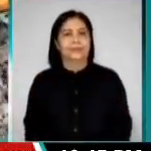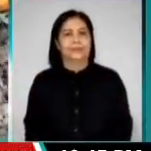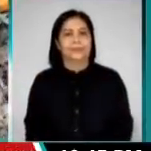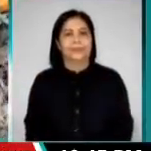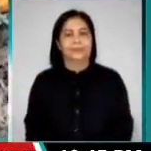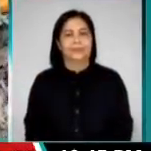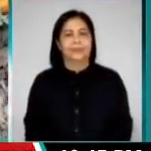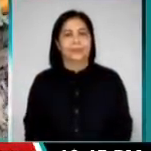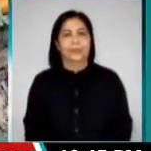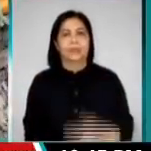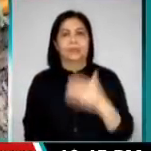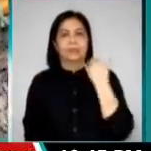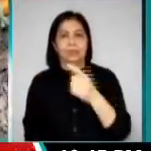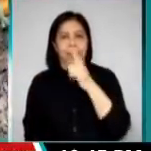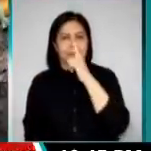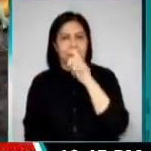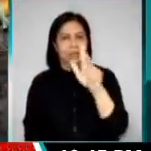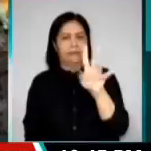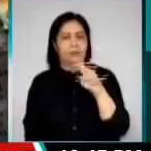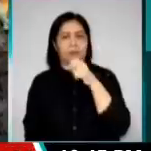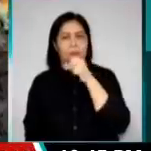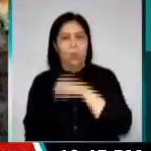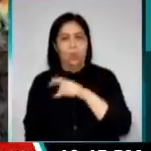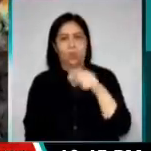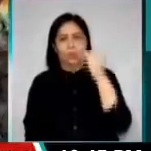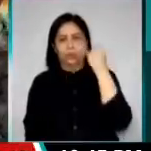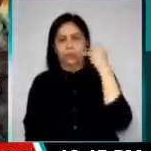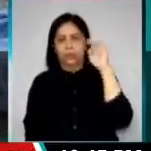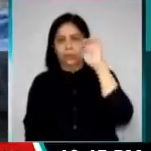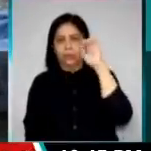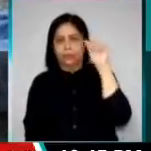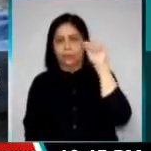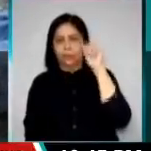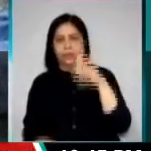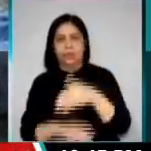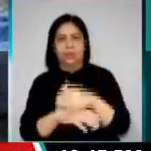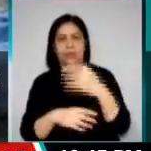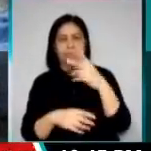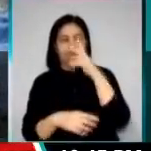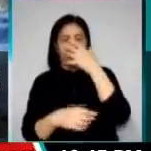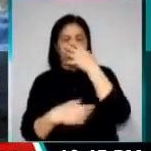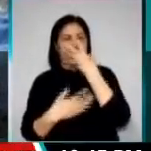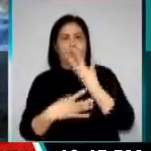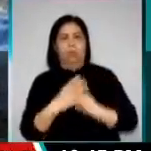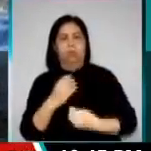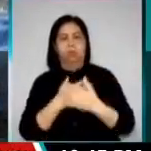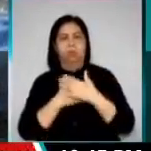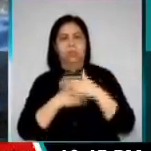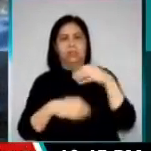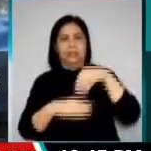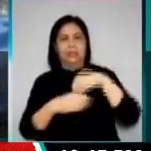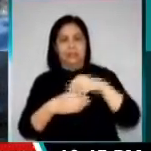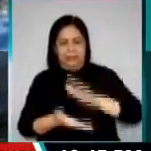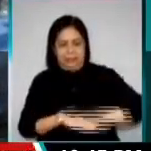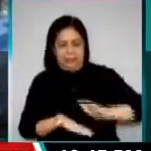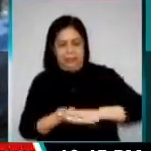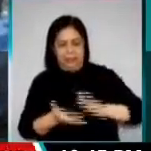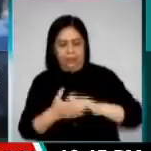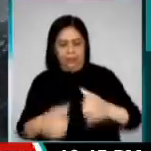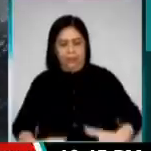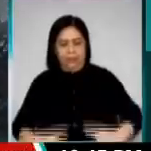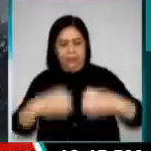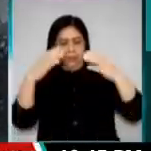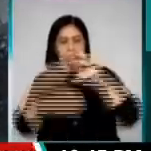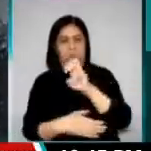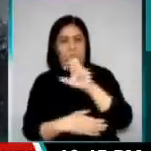Patay ang 34 anyos na si John Edward Apostol matapos mawala ng hininga habang nasa loob ng nililinis na balon sa barangay Dangli,